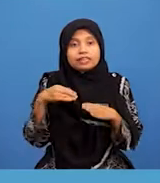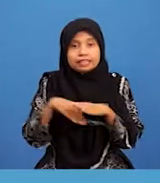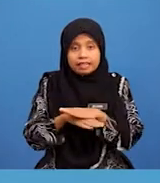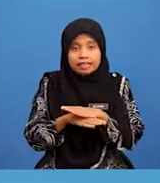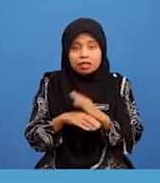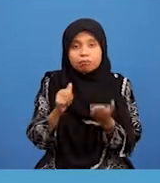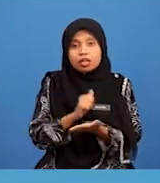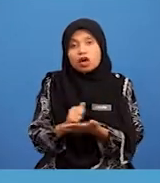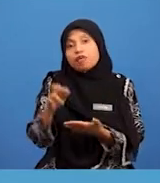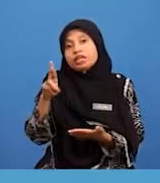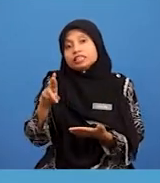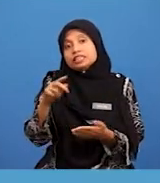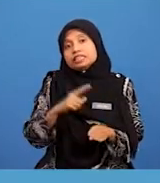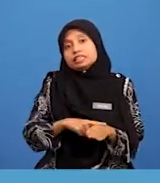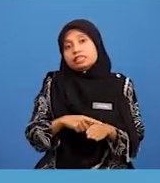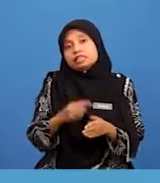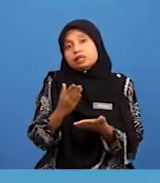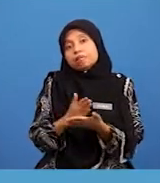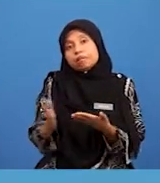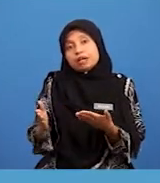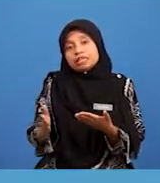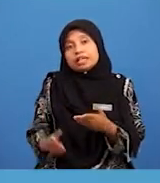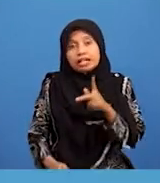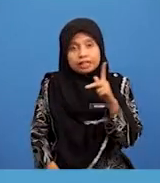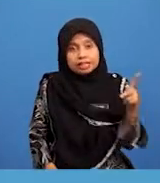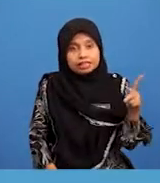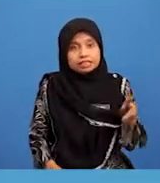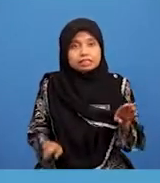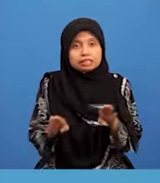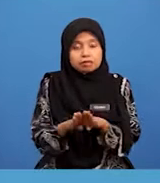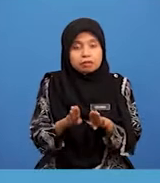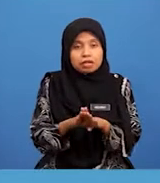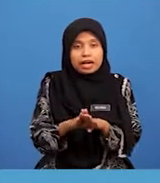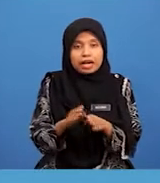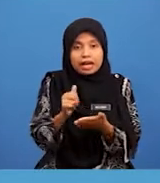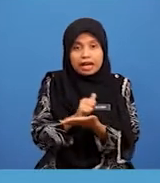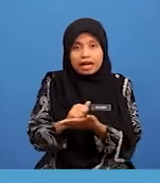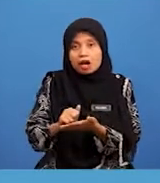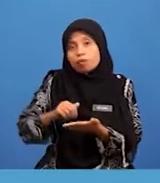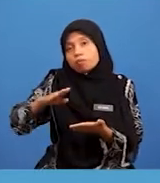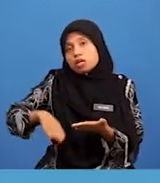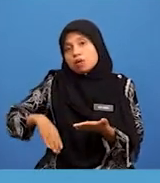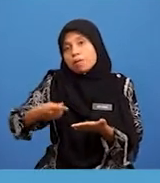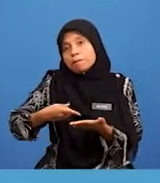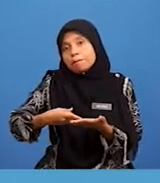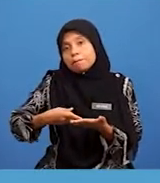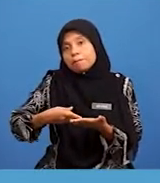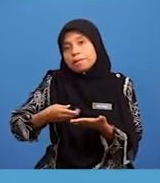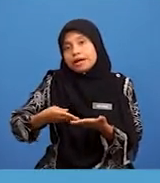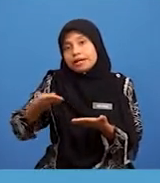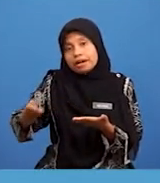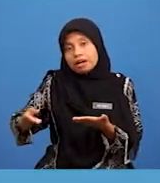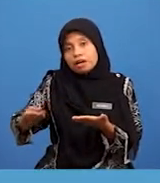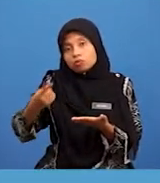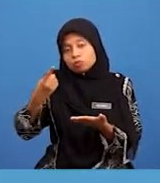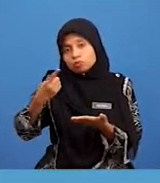akaun realisasi di bahagian kredit sebagai akaun belum bayar untuk menunjukkan hasil